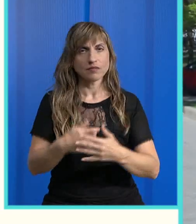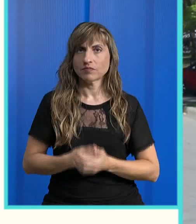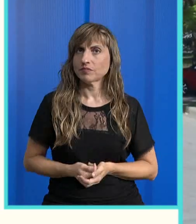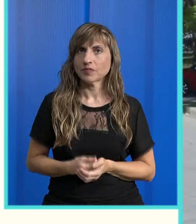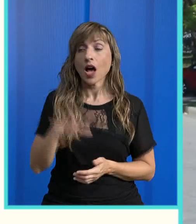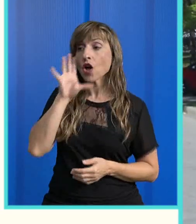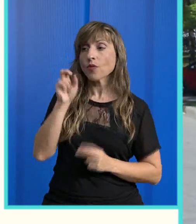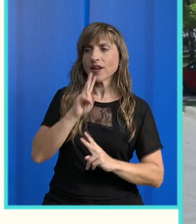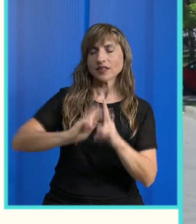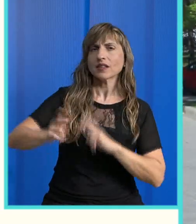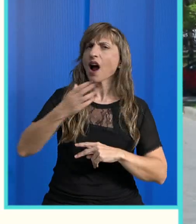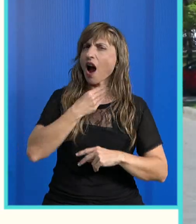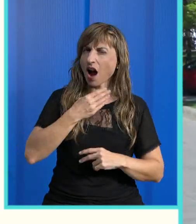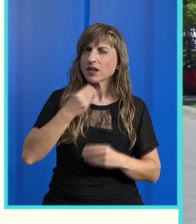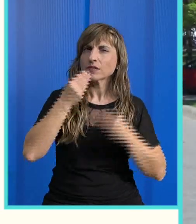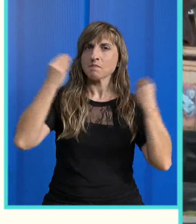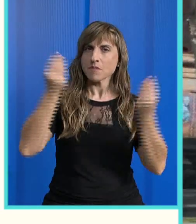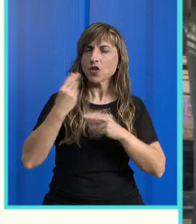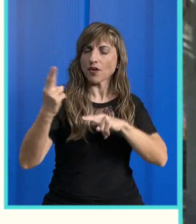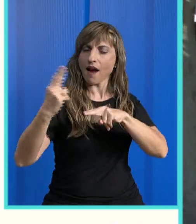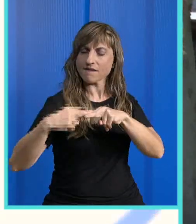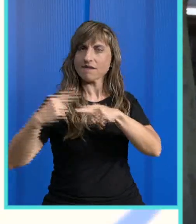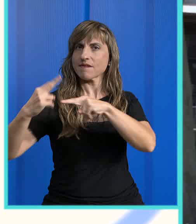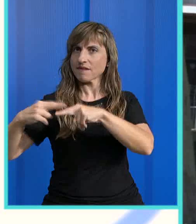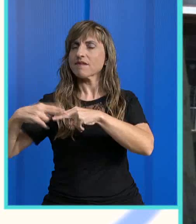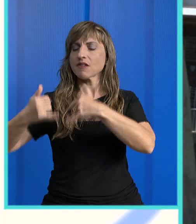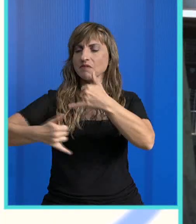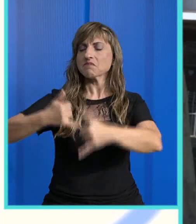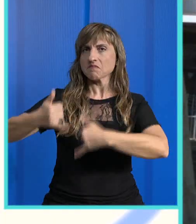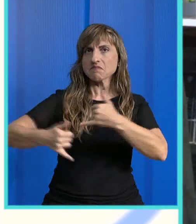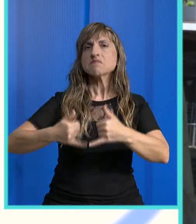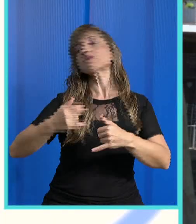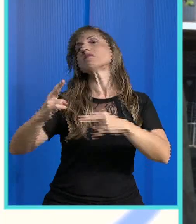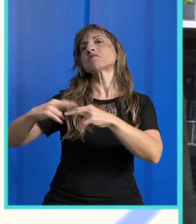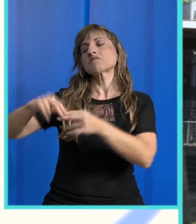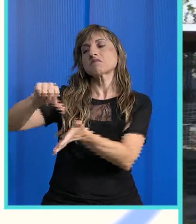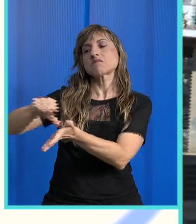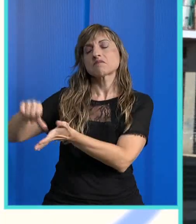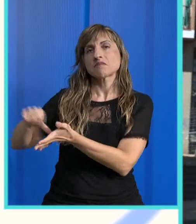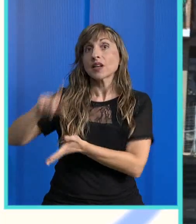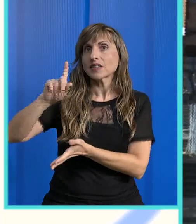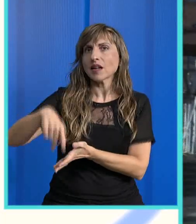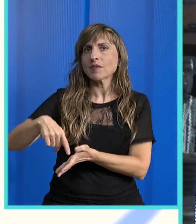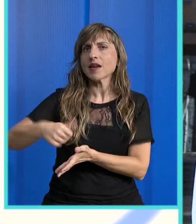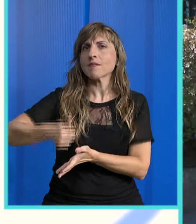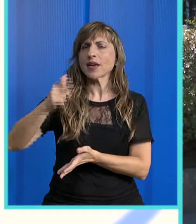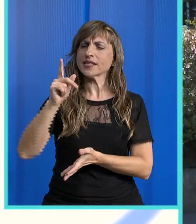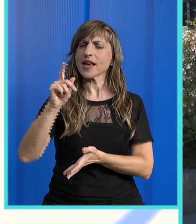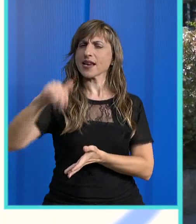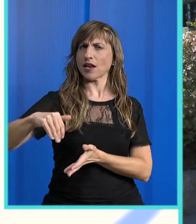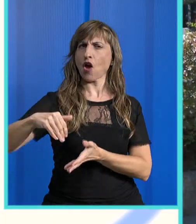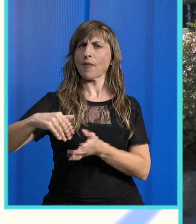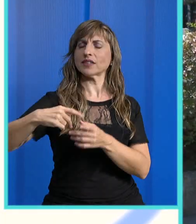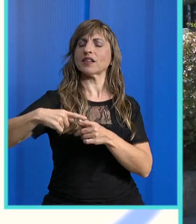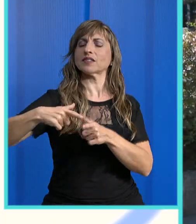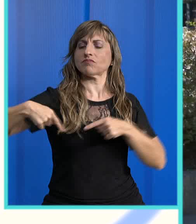defensen la seva voluntat de millorar la connectivitat de Badalona amb els municipis veïns així com també habilitar més quilòmetres de carrils bici.